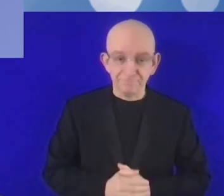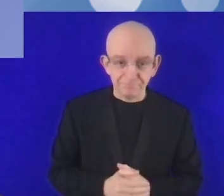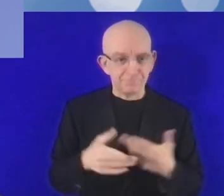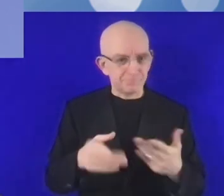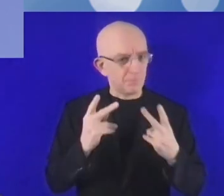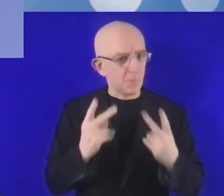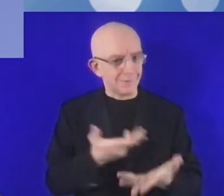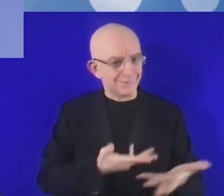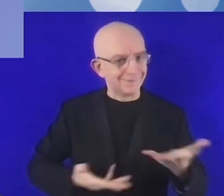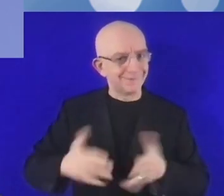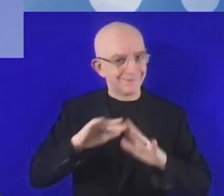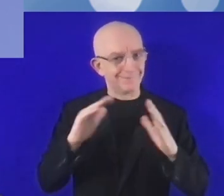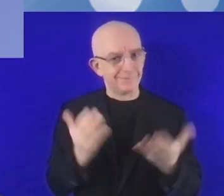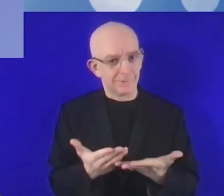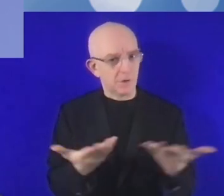的，所以我